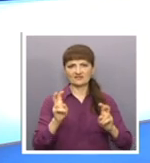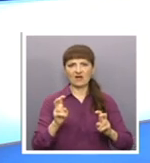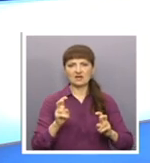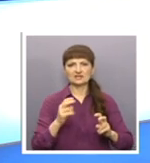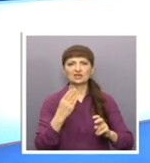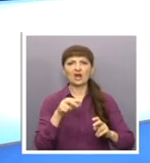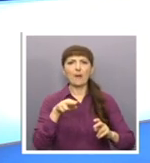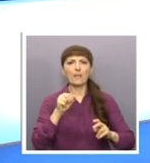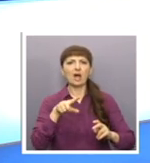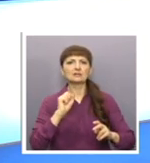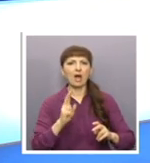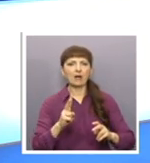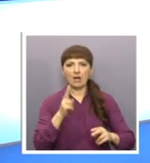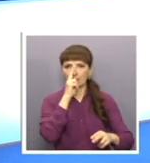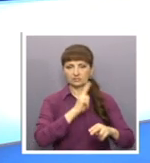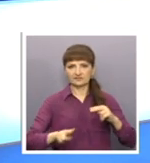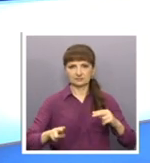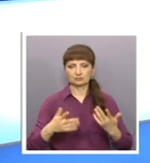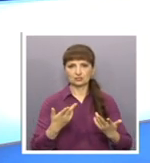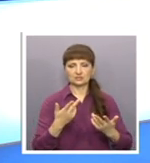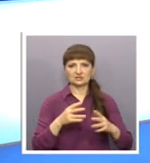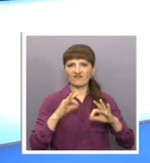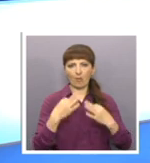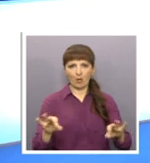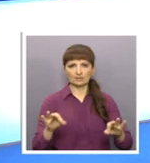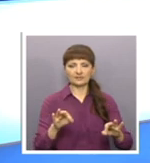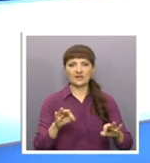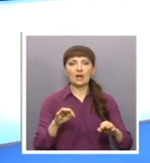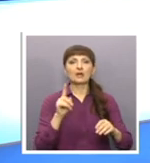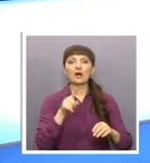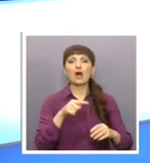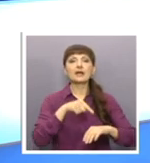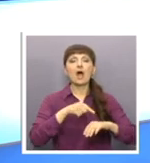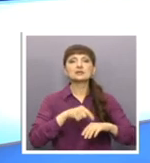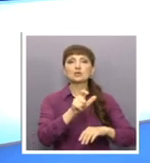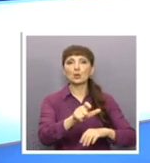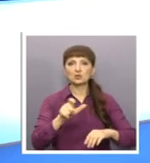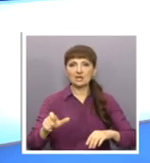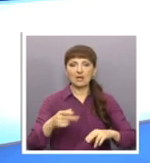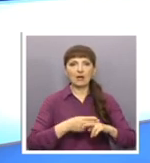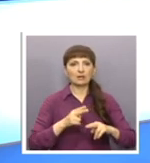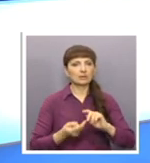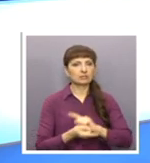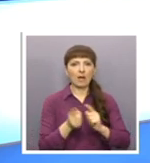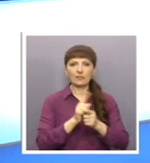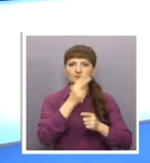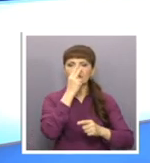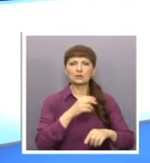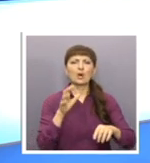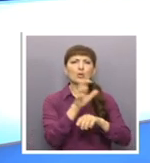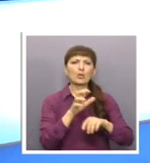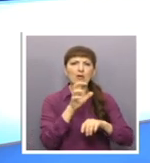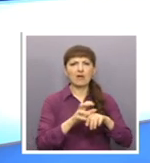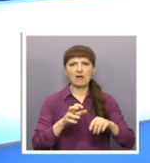называют казахстанцы, лишился свободы. Совершенно неожиданный поворот, точнее реакция публики, которая, напротив, привыкла ругать,